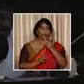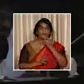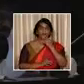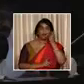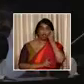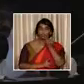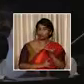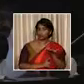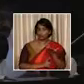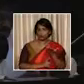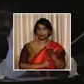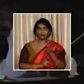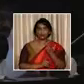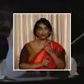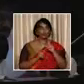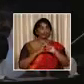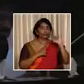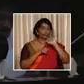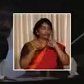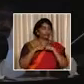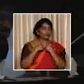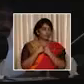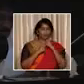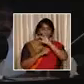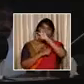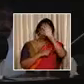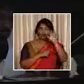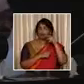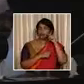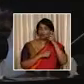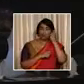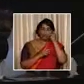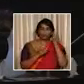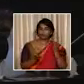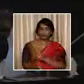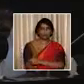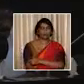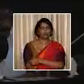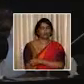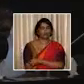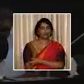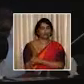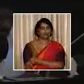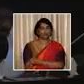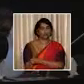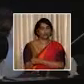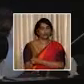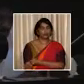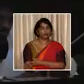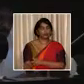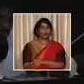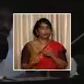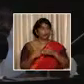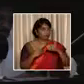என்ன? ஏன் இந்த நாடுகள் இவ்வளவு தூரம் உங்கள் மீது எண்ணம் கொள்ள வேண்டும்? இவ்வளவு நாட்களும் ஏமாற்றி இருக்கிறது இலங்கை அரசு, சொன்ன சொல்லை